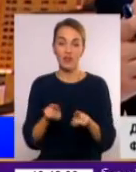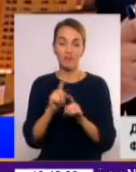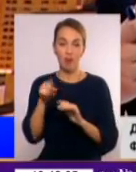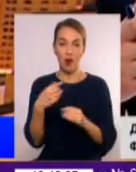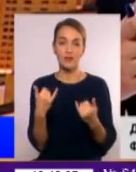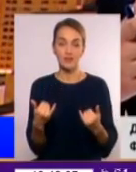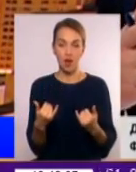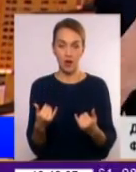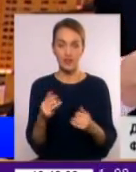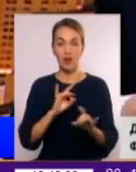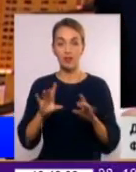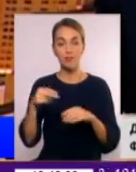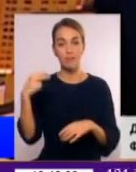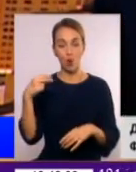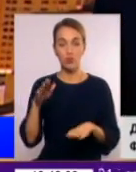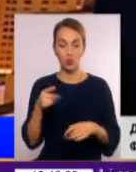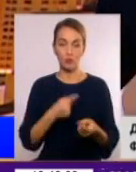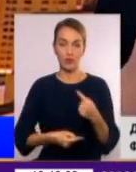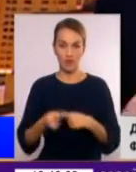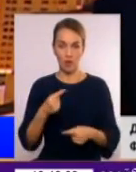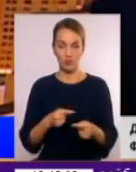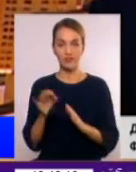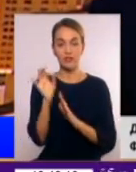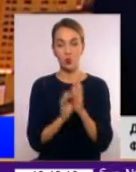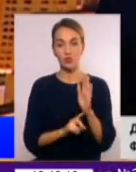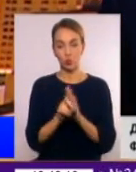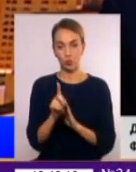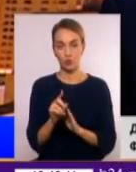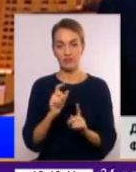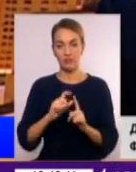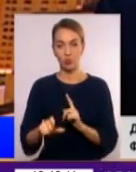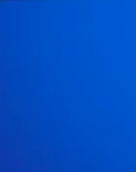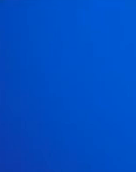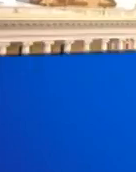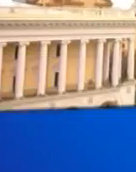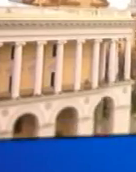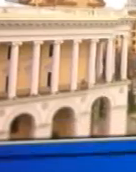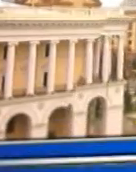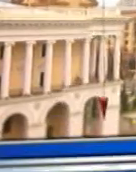Зараз рекламна пауза, потім повертаємося. Відразу стартуємо з відповіді.